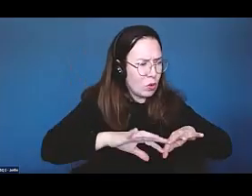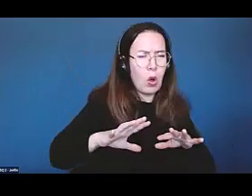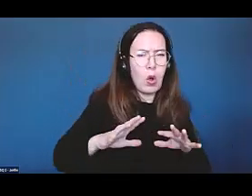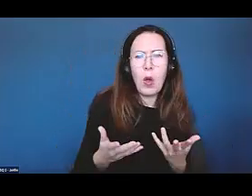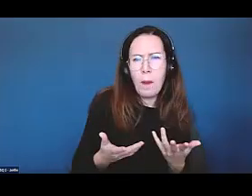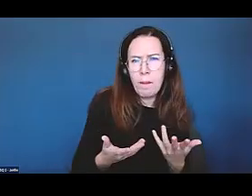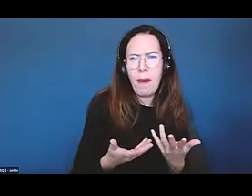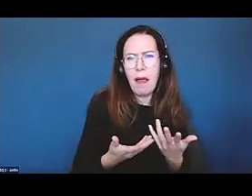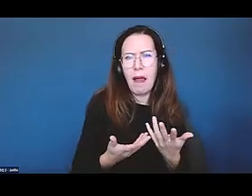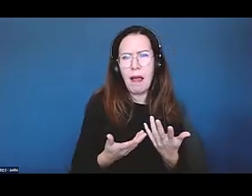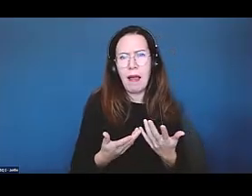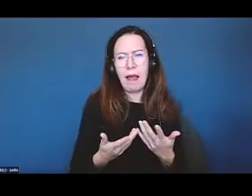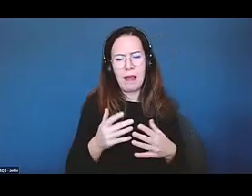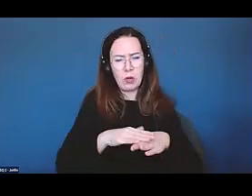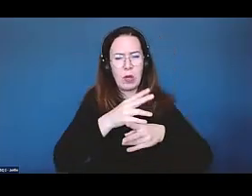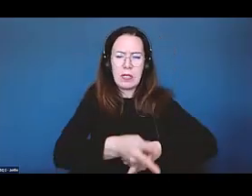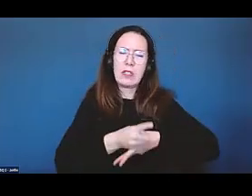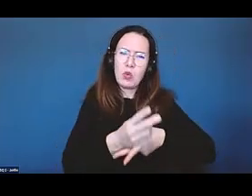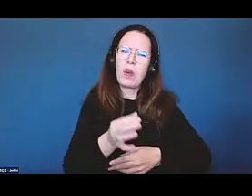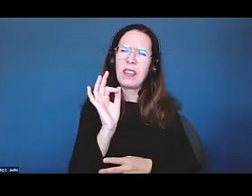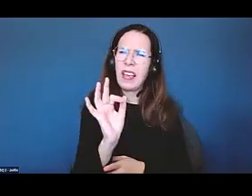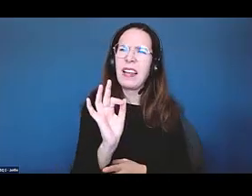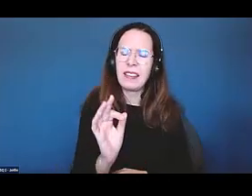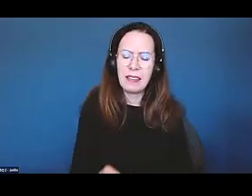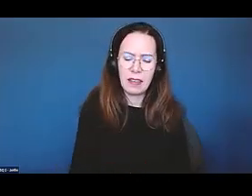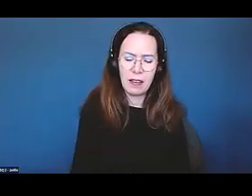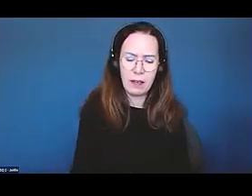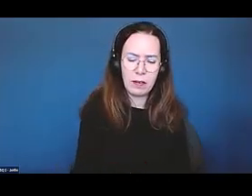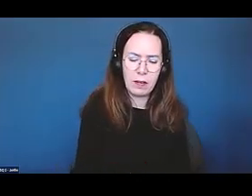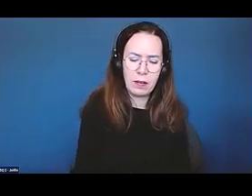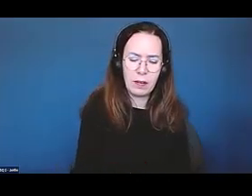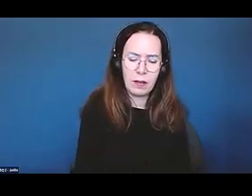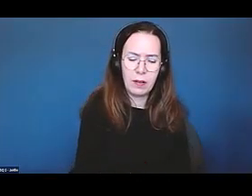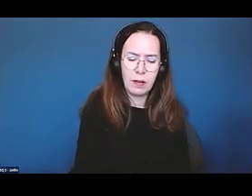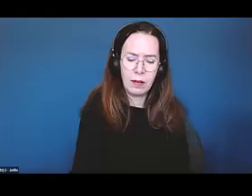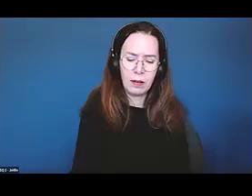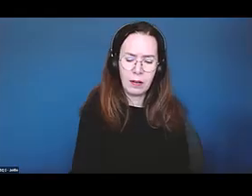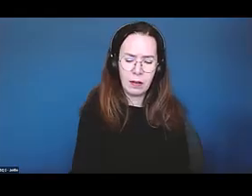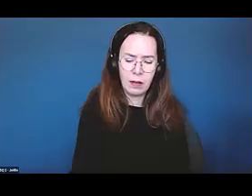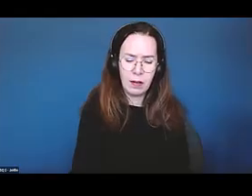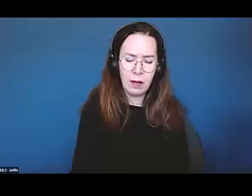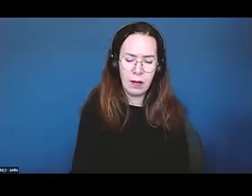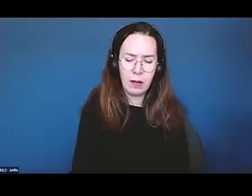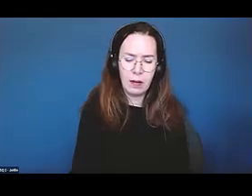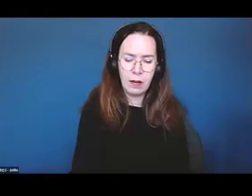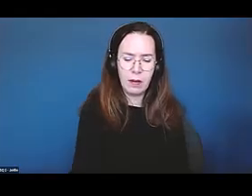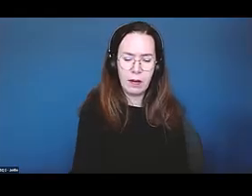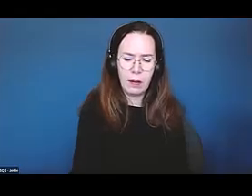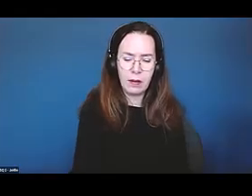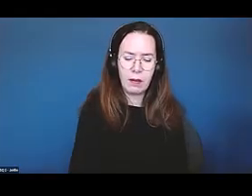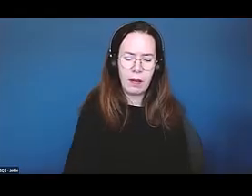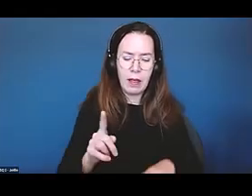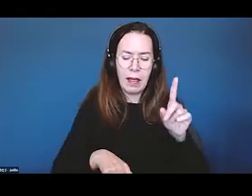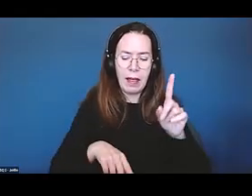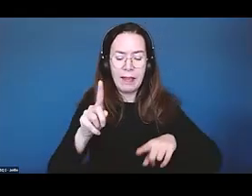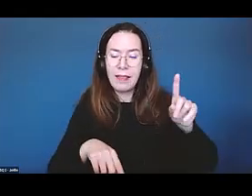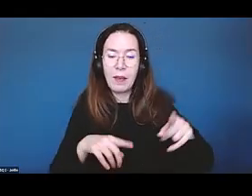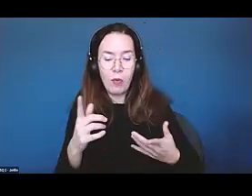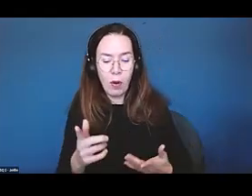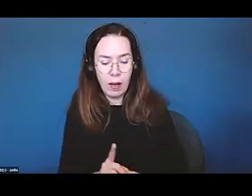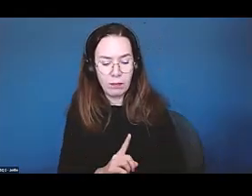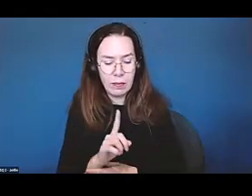changé la manière dont nous fournissons des soins de qualité. Parfois, il s'agit tout simplement de poser des questions